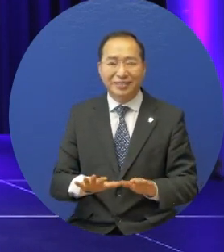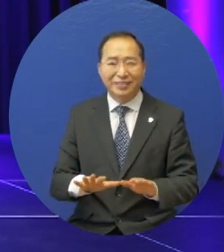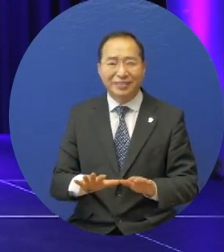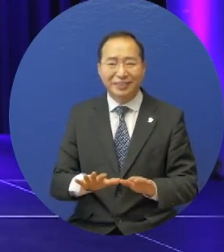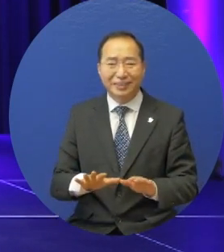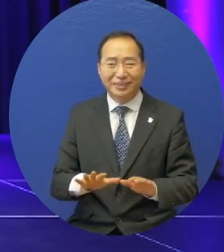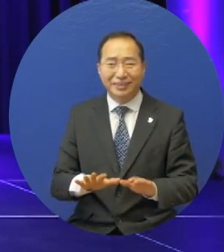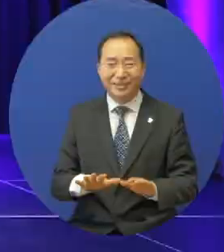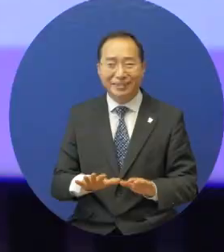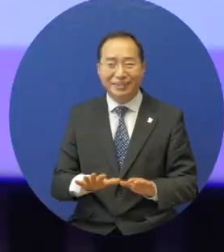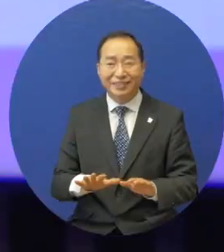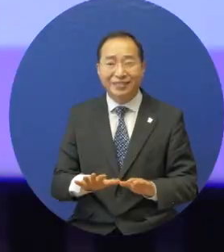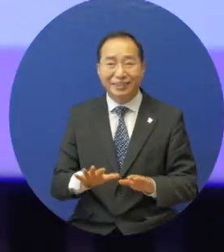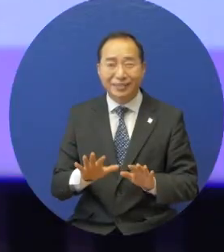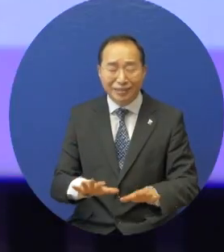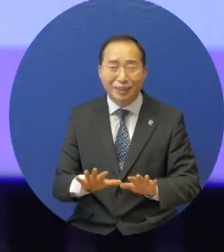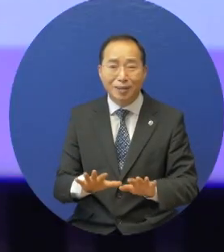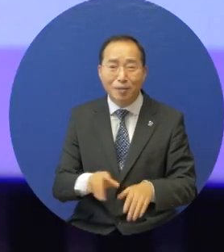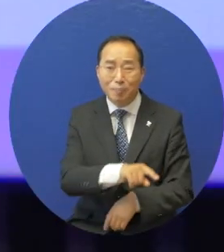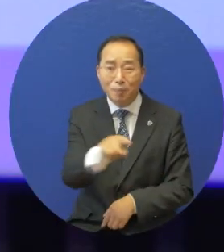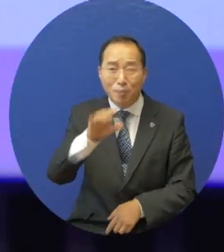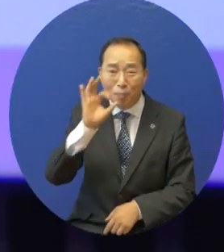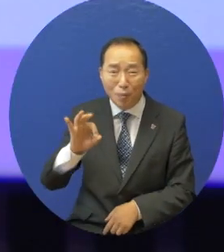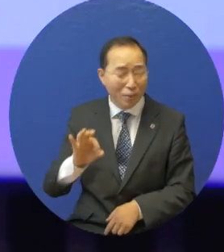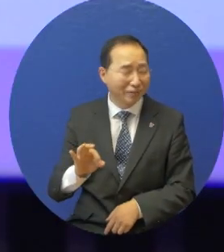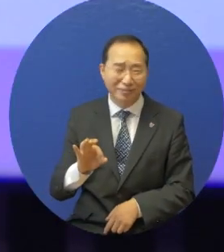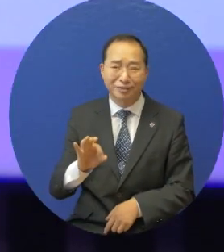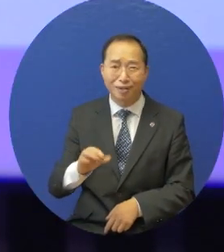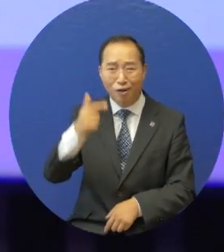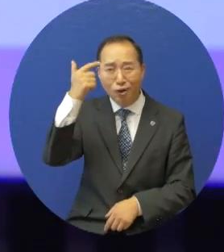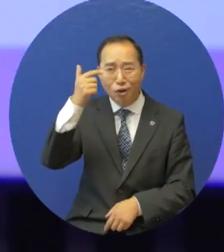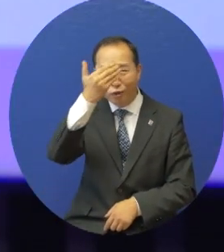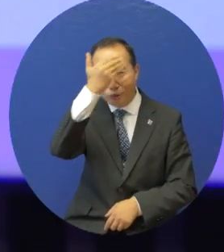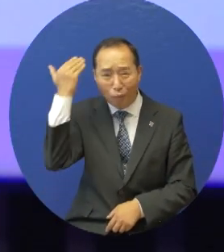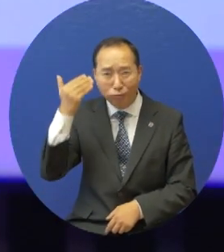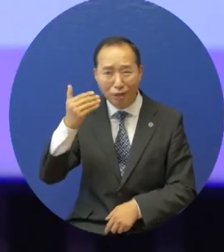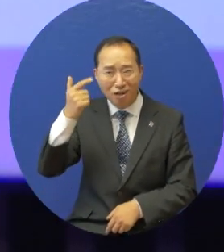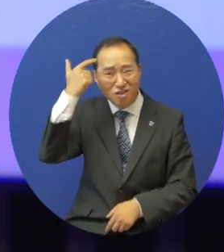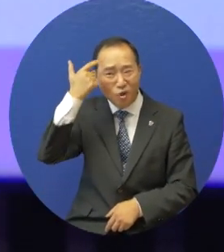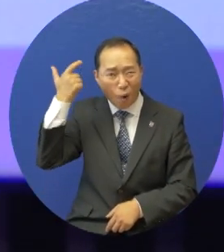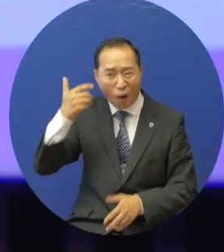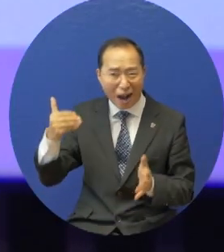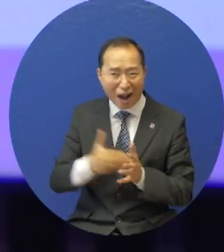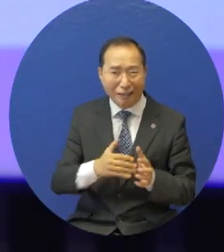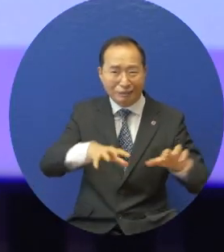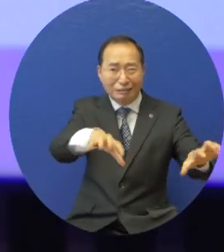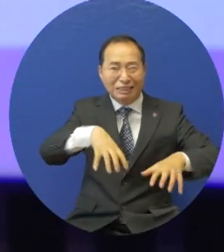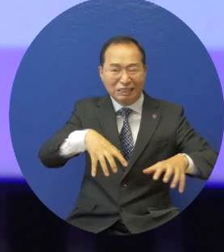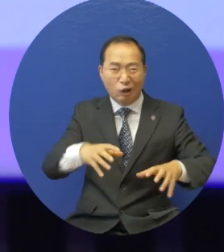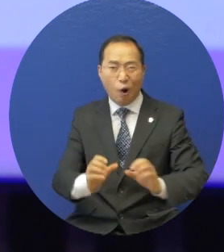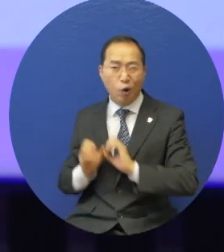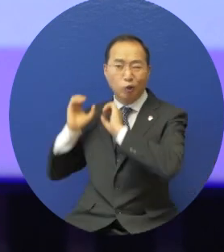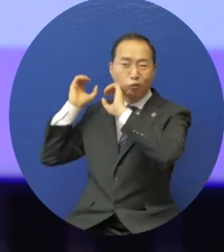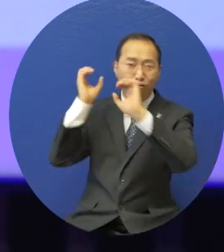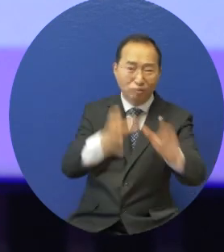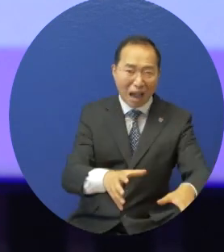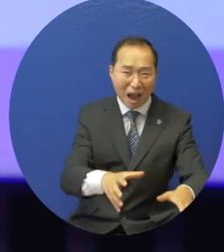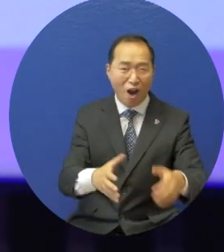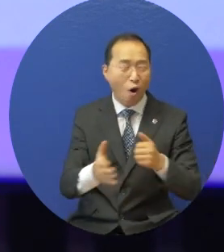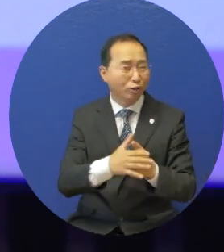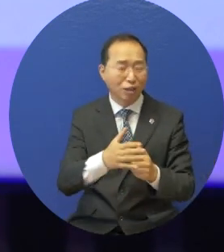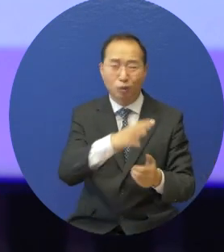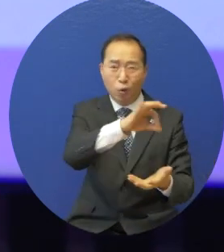시국이 시국이잖아요. 영끌이라는 말도 막 나오고 주식과 부동산 우리가 지금 굉장히 지금 이것